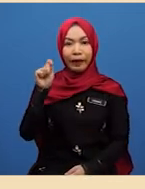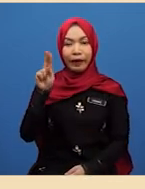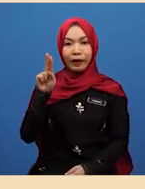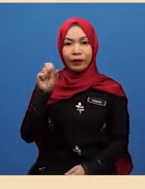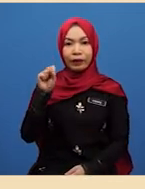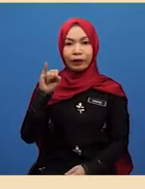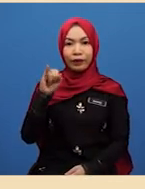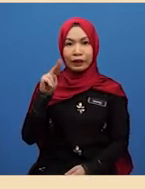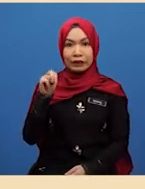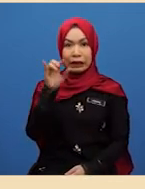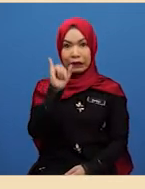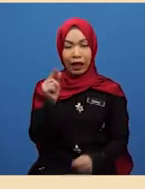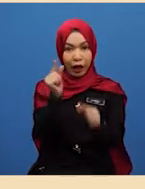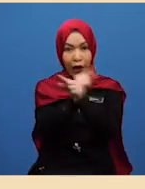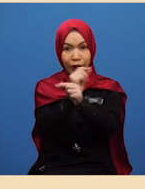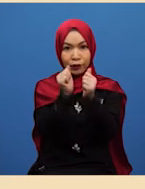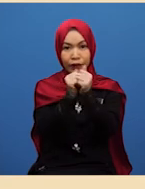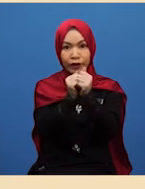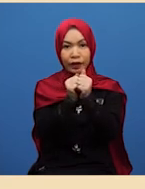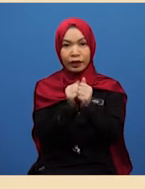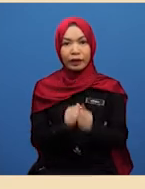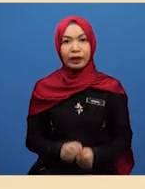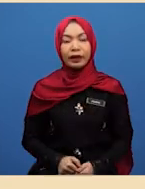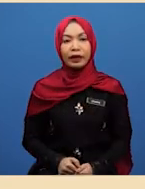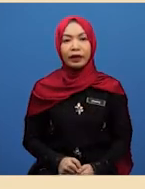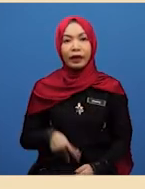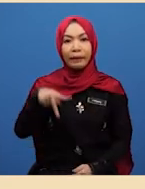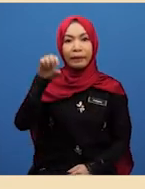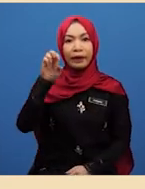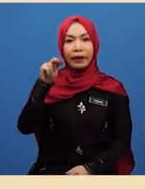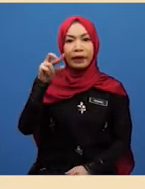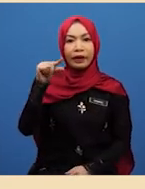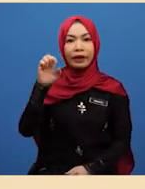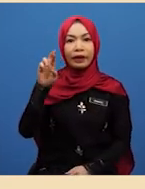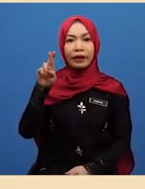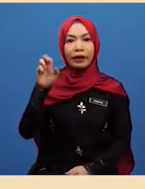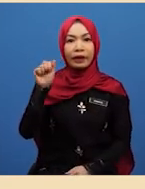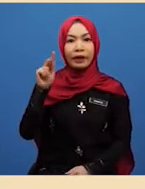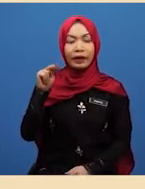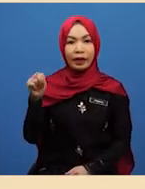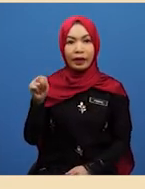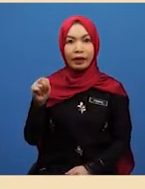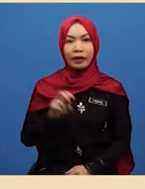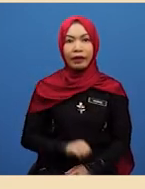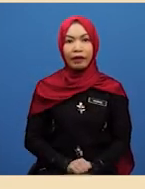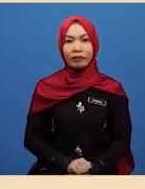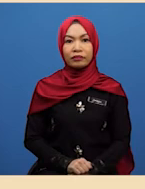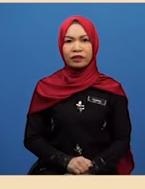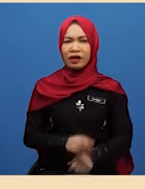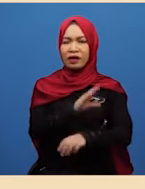Pengiran Ersad. Pengiran Ersad dan anaknya, Pengiran Nipah, lebih dihormati oleh penduduk